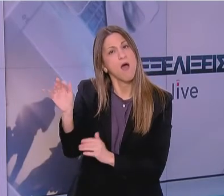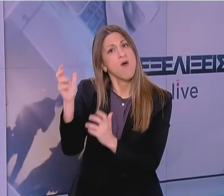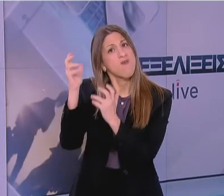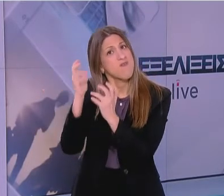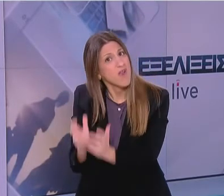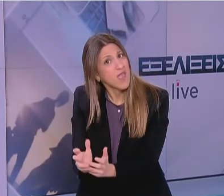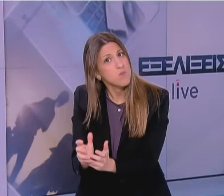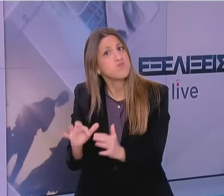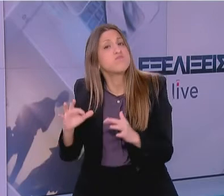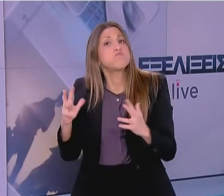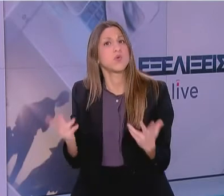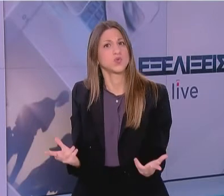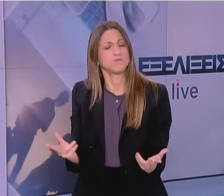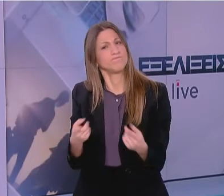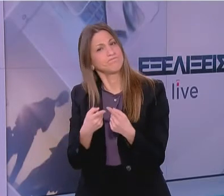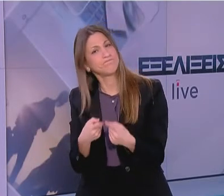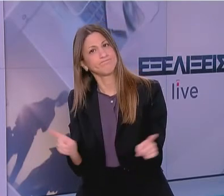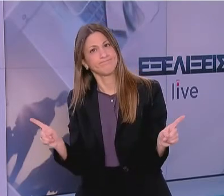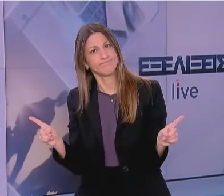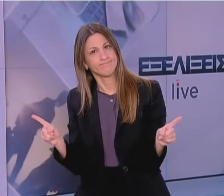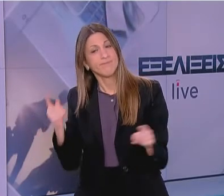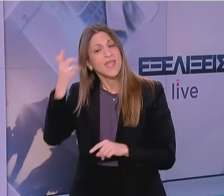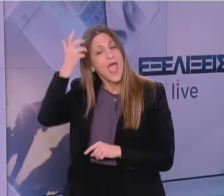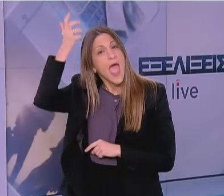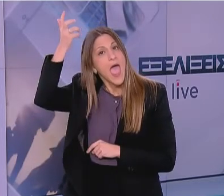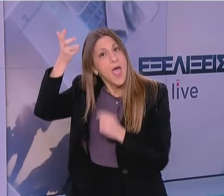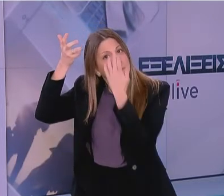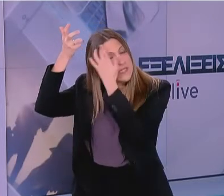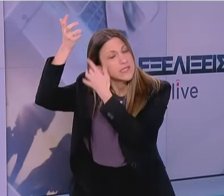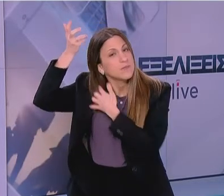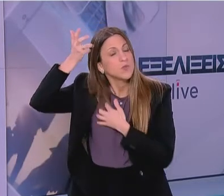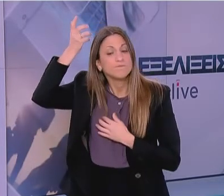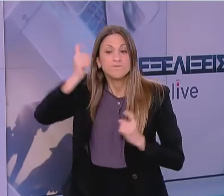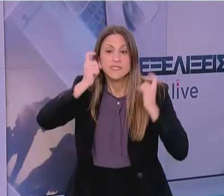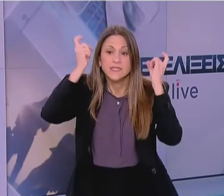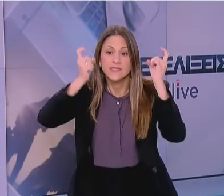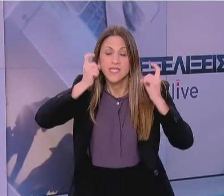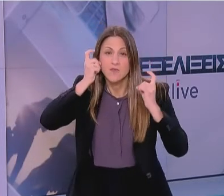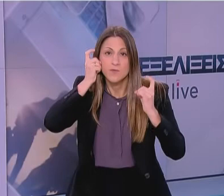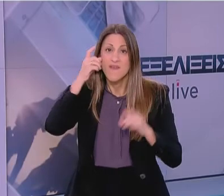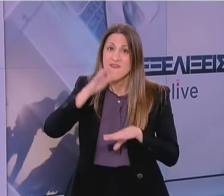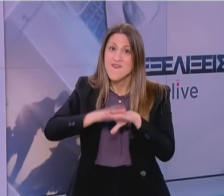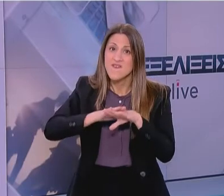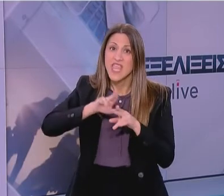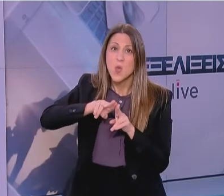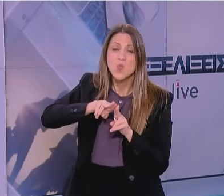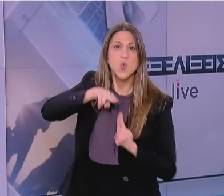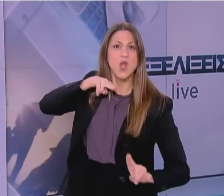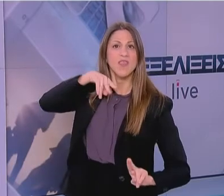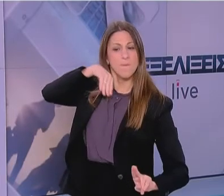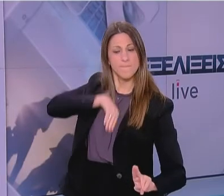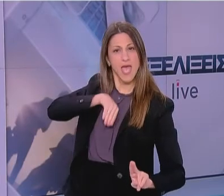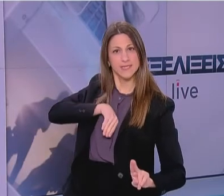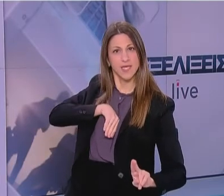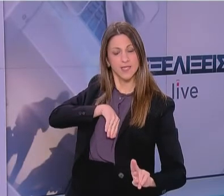να νοσούν σοβαρά. Οι επιστήμονες ψάχνουν την πιθανότητα να υπάρχουν ειδικά γονίδια που καθορίζουν ποιος θα πάει ή δεν θα